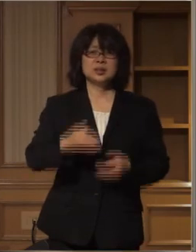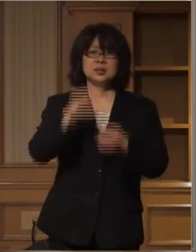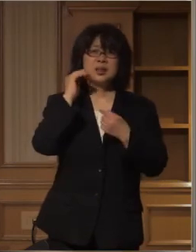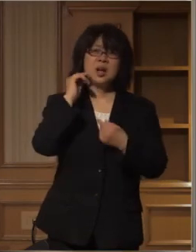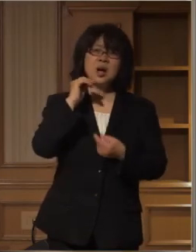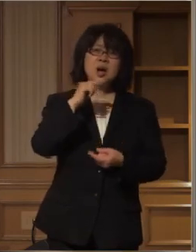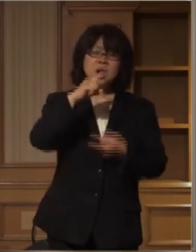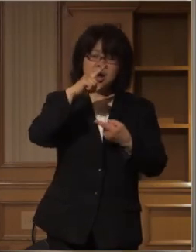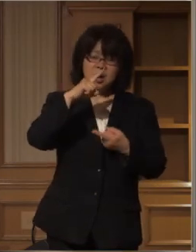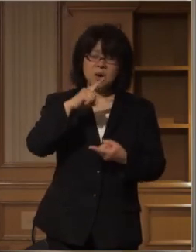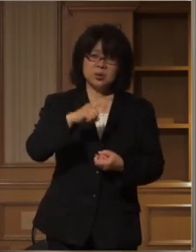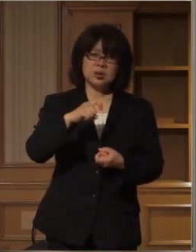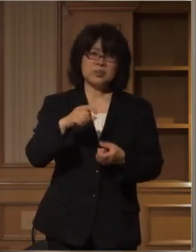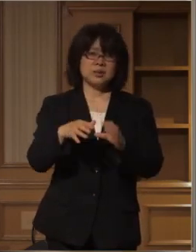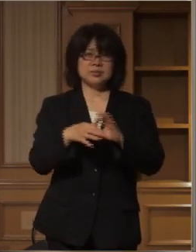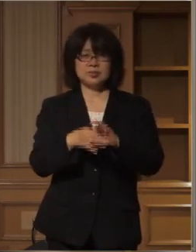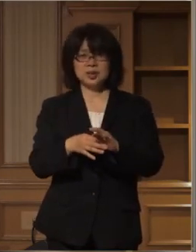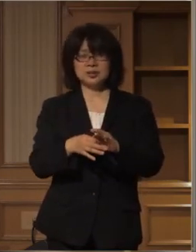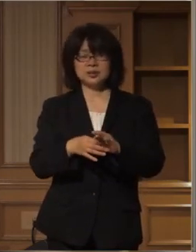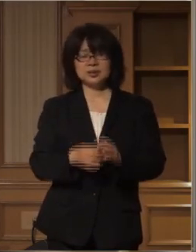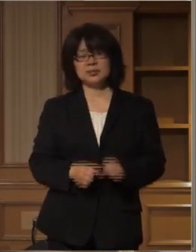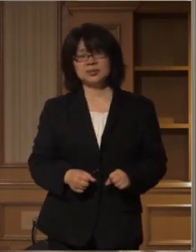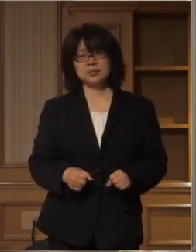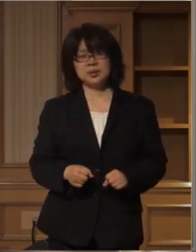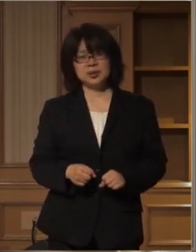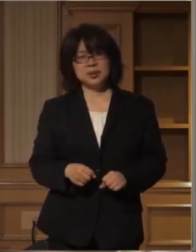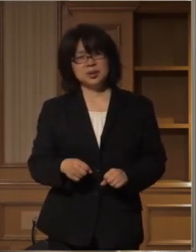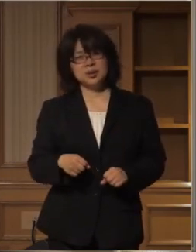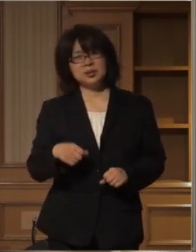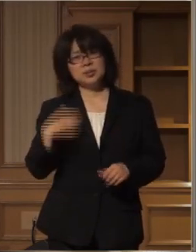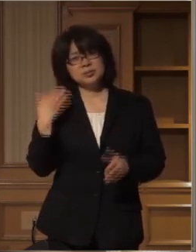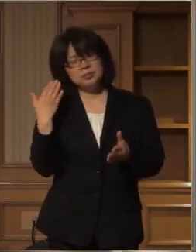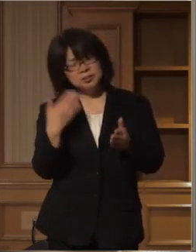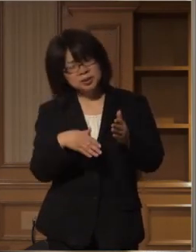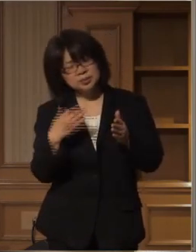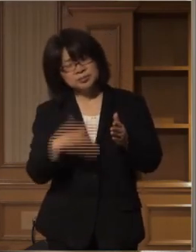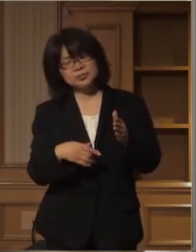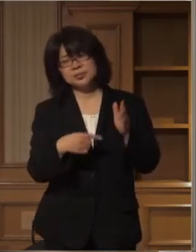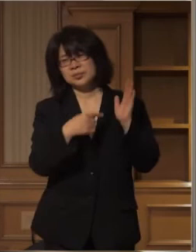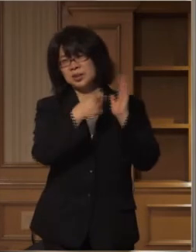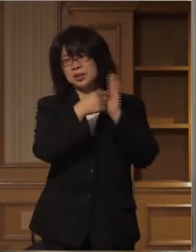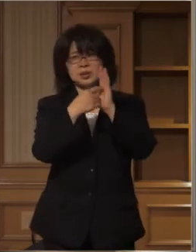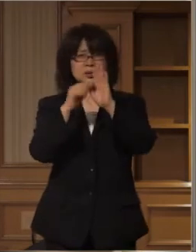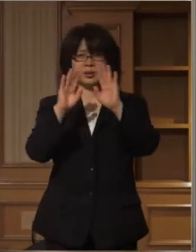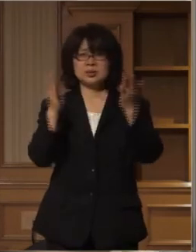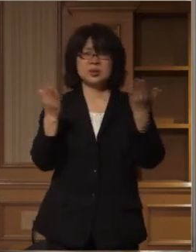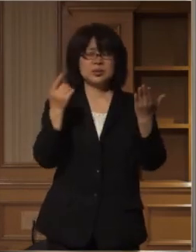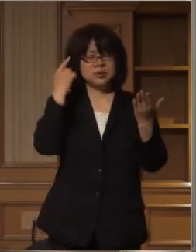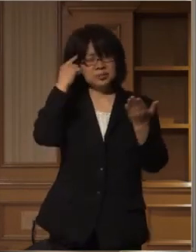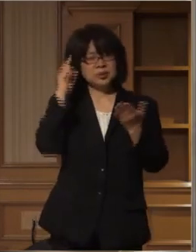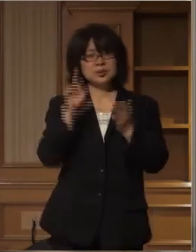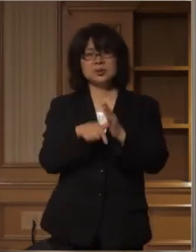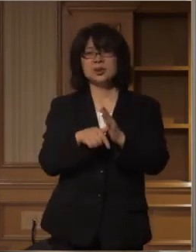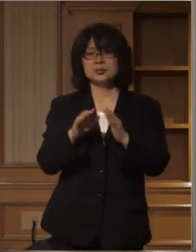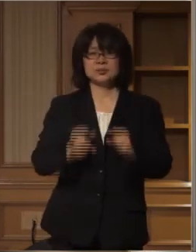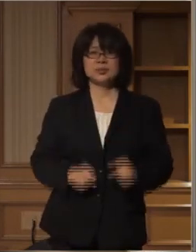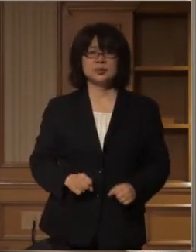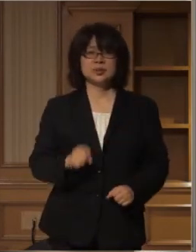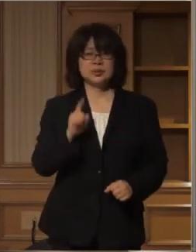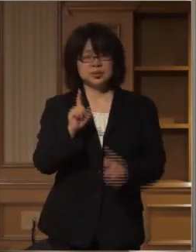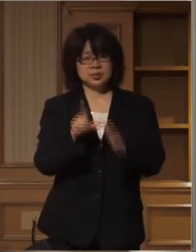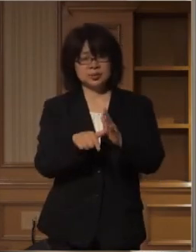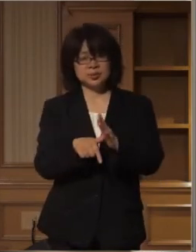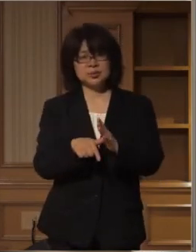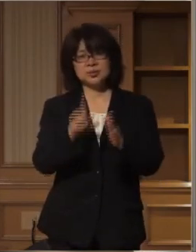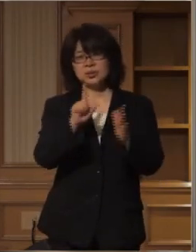ですね。だけれどもその時にね、まあ、確かに神が語られたかどうかの吟味はすごく重要なので、その都度神に聞き直すのは重要ですけれ